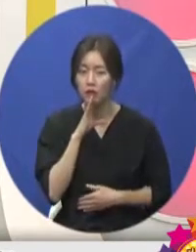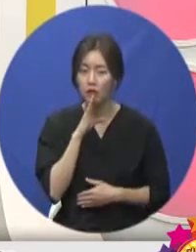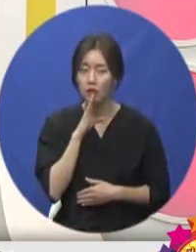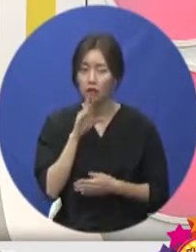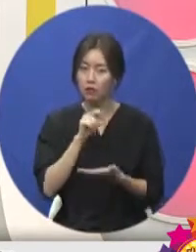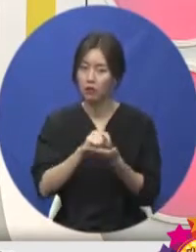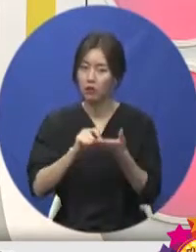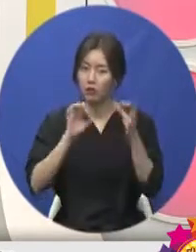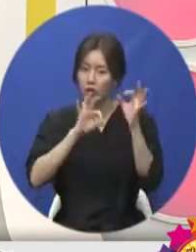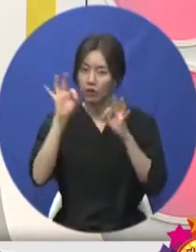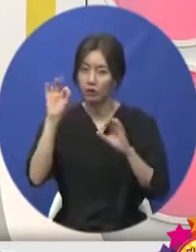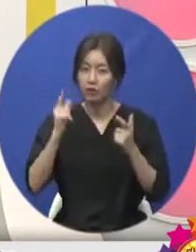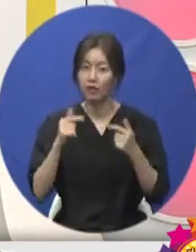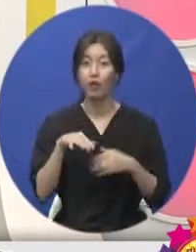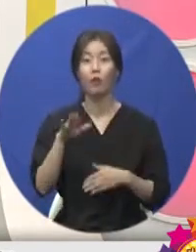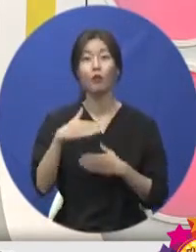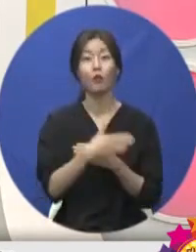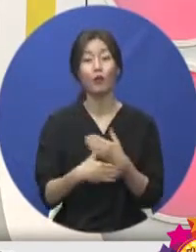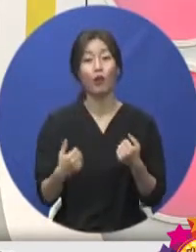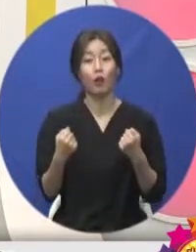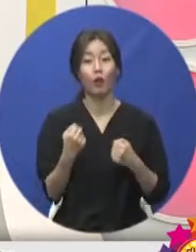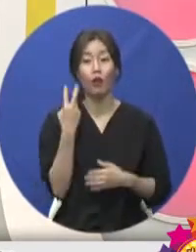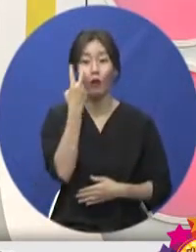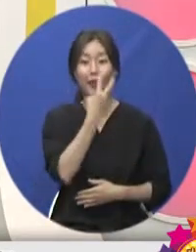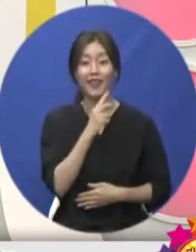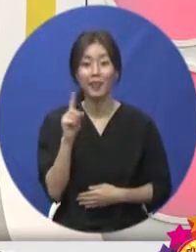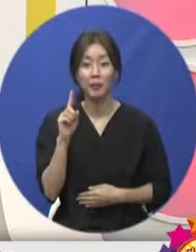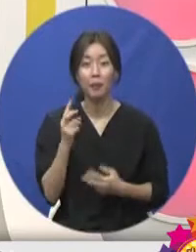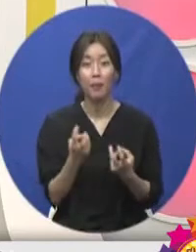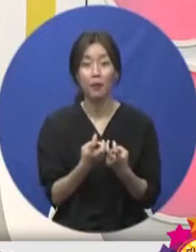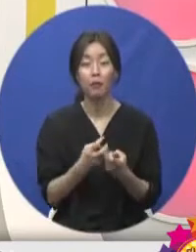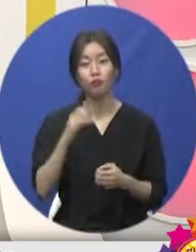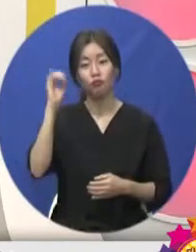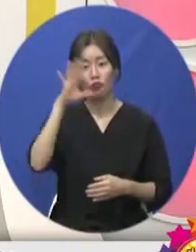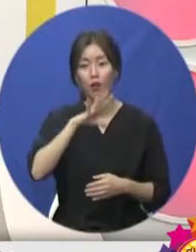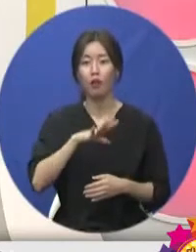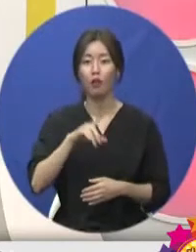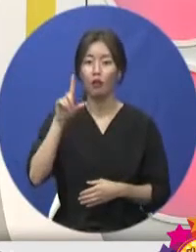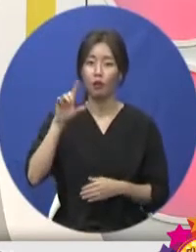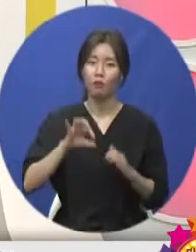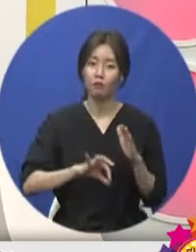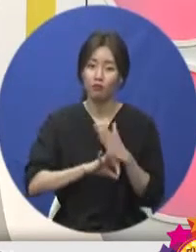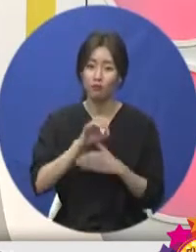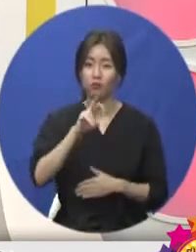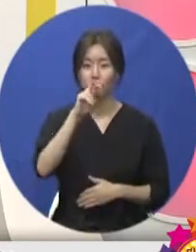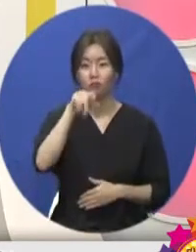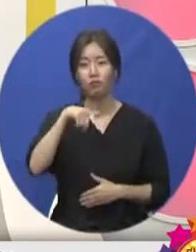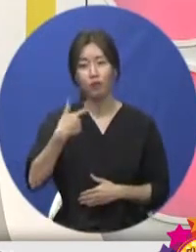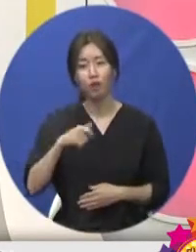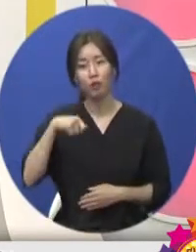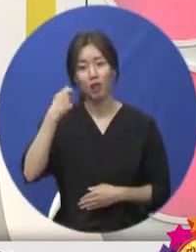해가지고. 그러니까. 나. 아버님 건강 관리 어떻게 하세요? 아니, 그대로 밥 먹고 그냥 운동하고 지내지요. 오, 왜,